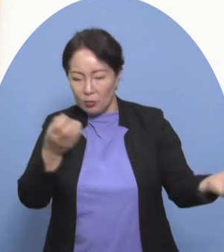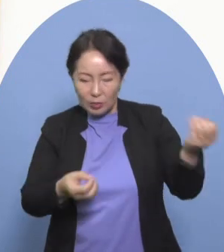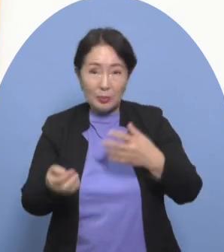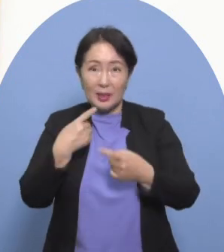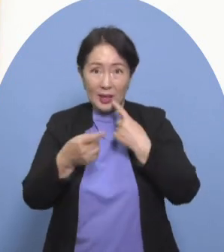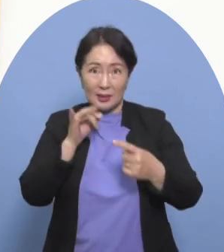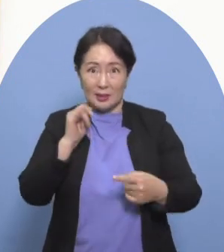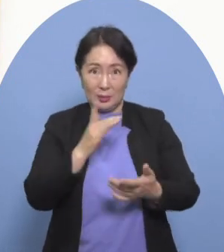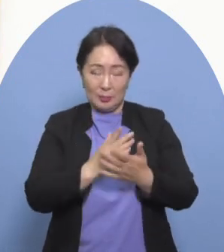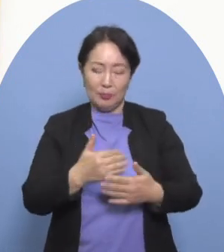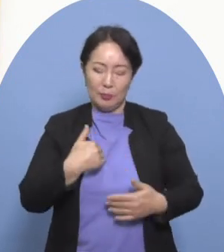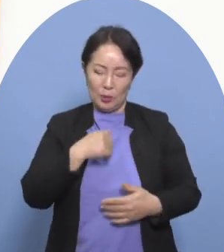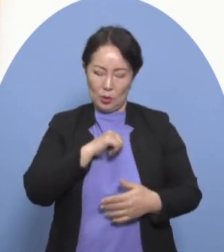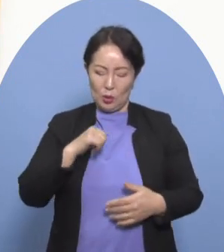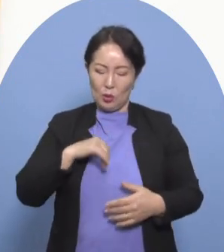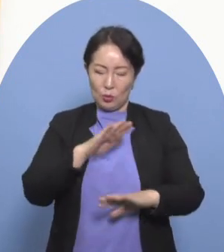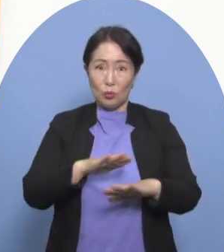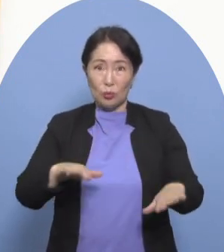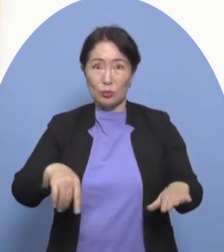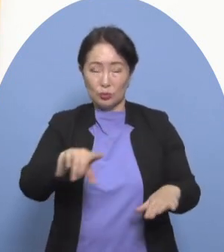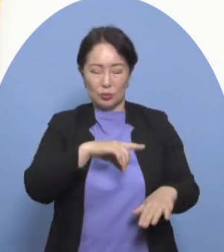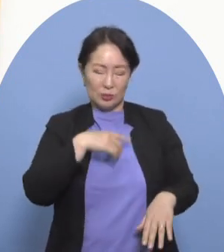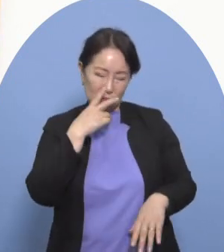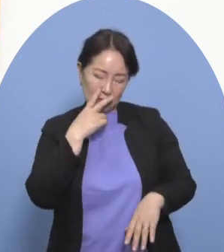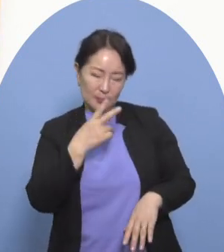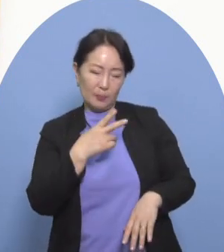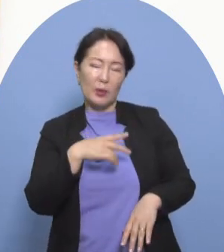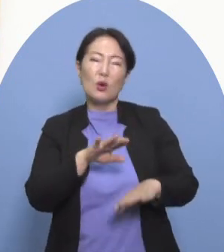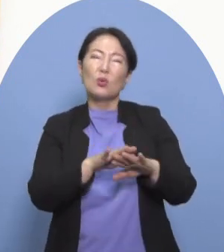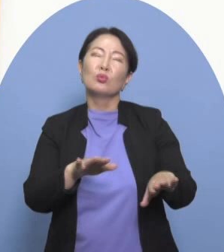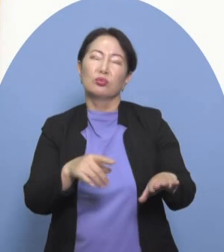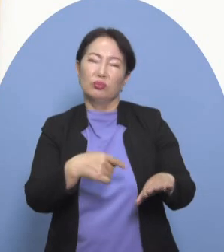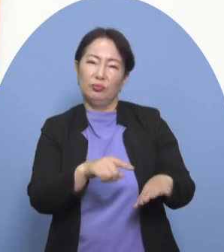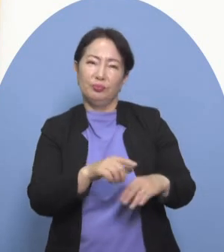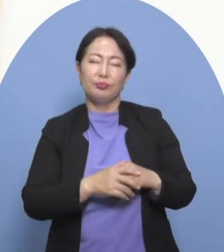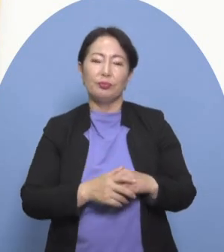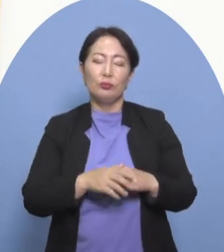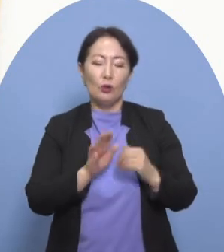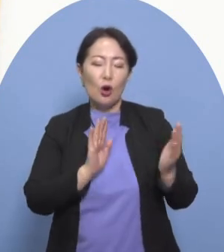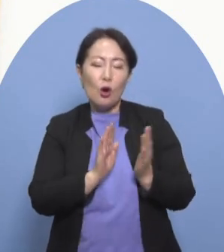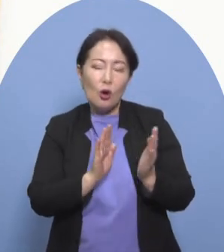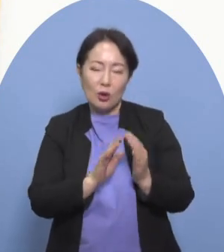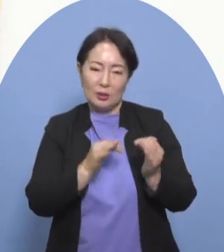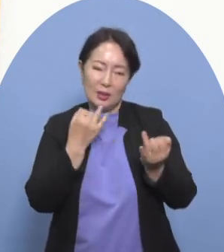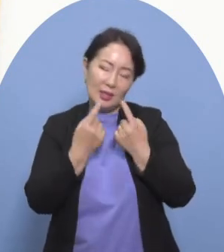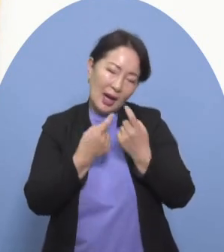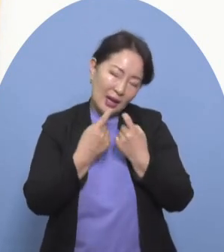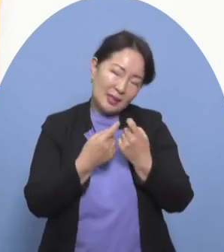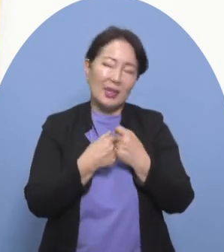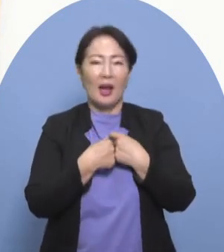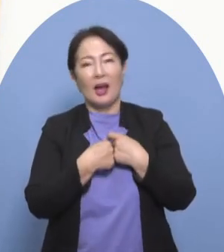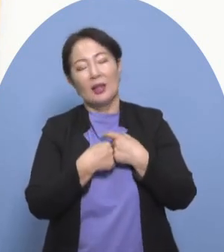бол ерөөсөө хүүхдүүдээ аль болохоор нэг хүүхдтэйгээ ойртой яг